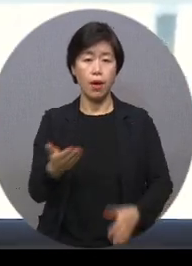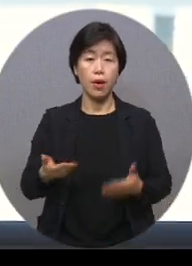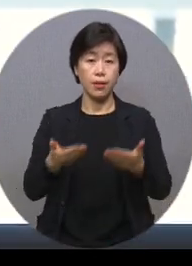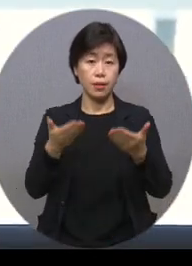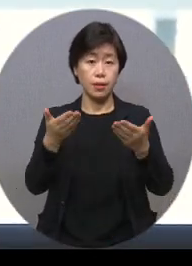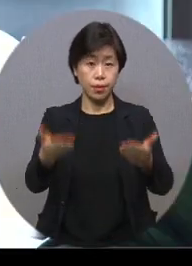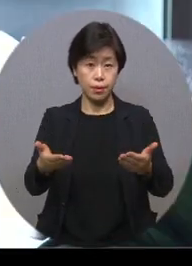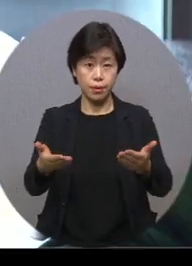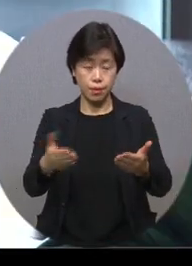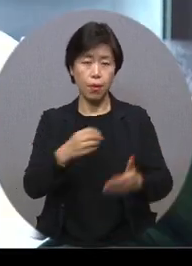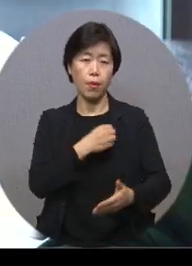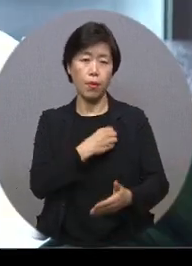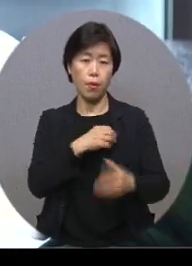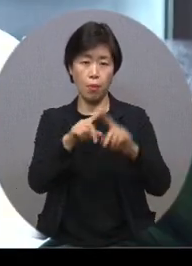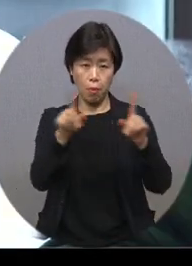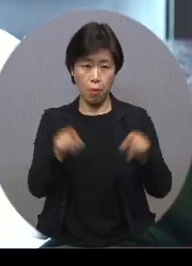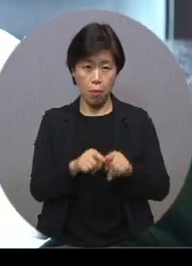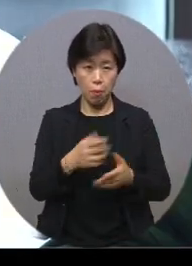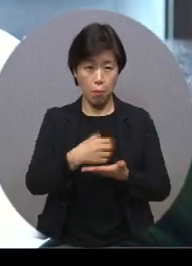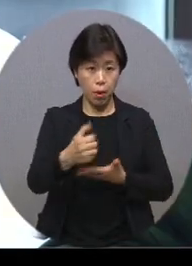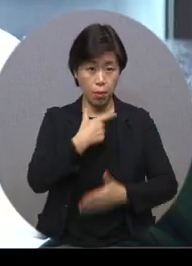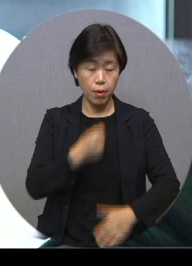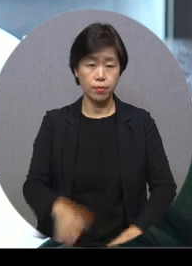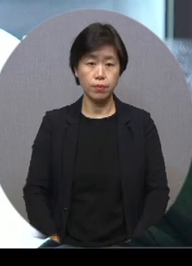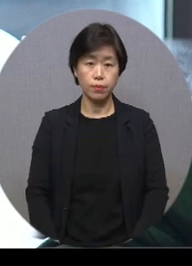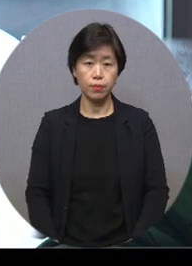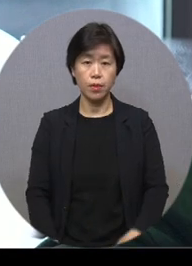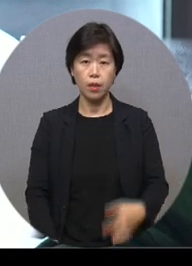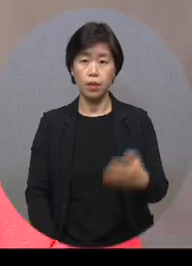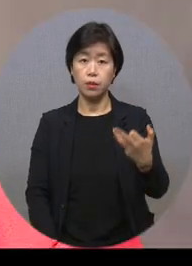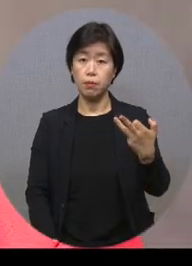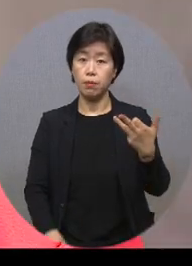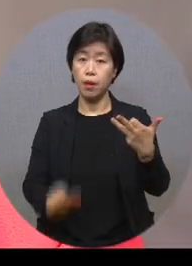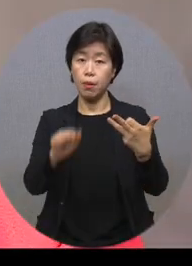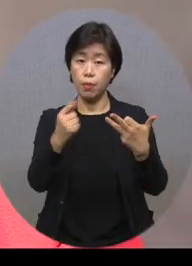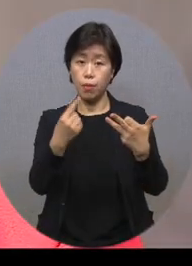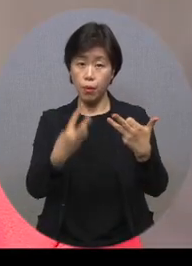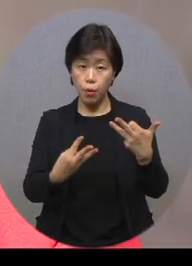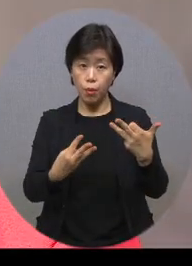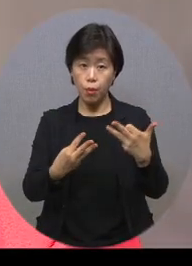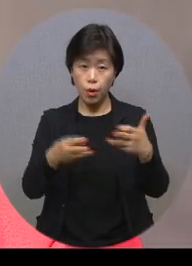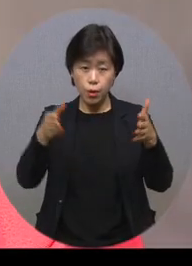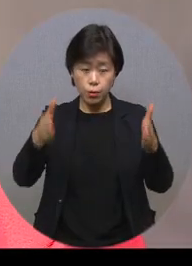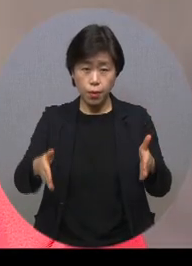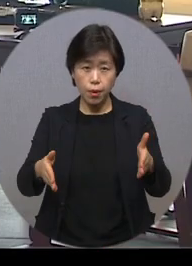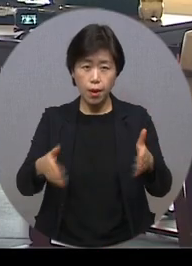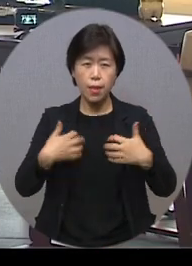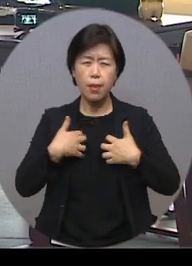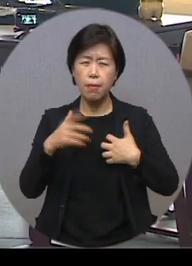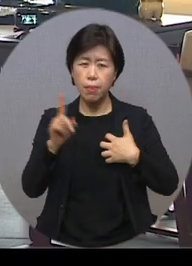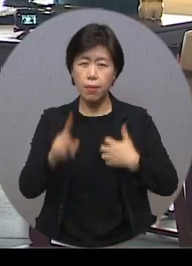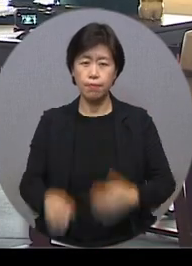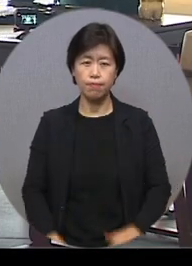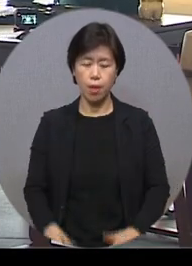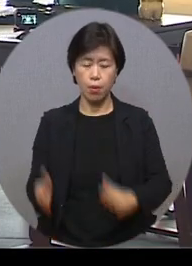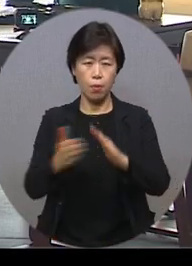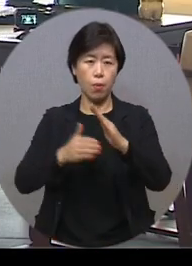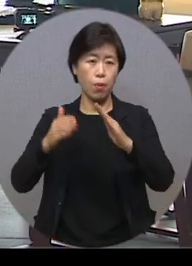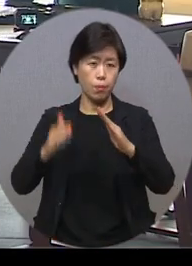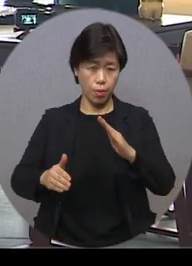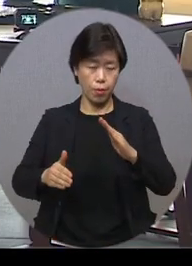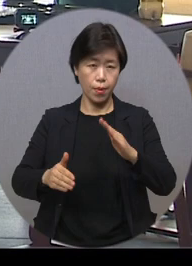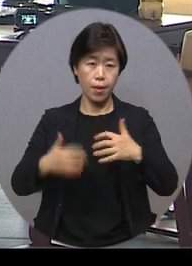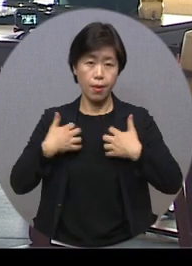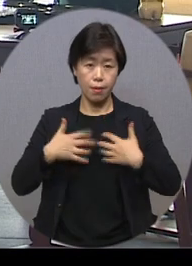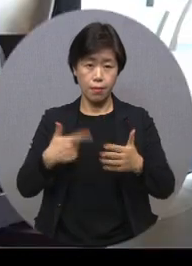회원권을 받으시겠습니까? 그러면 혹시 18월 동안 저희가 무슨 게임을 하게 되죠? 모두에게 공정한 게임을 위하여 게임 정보는 사전에